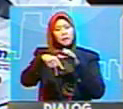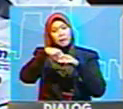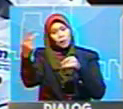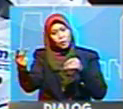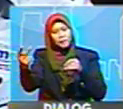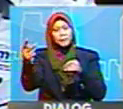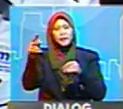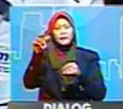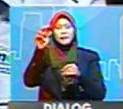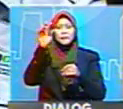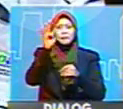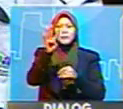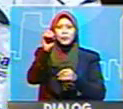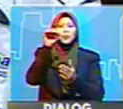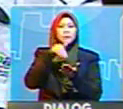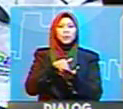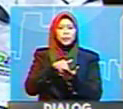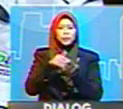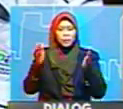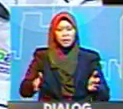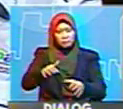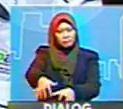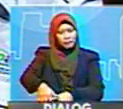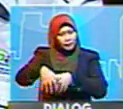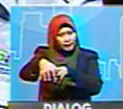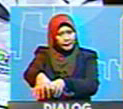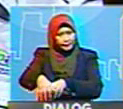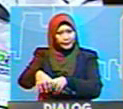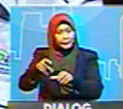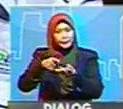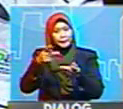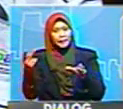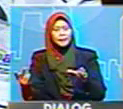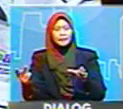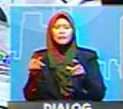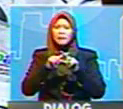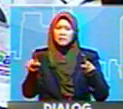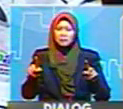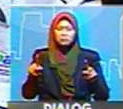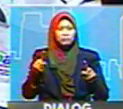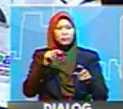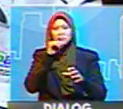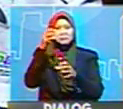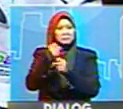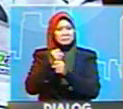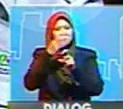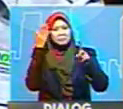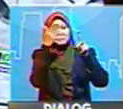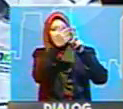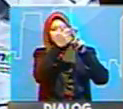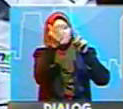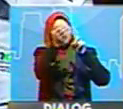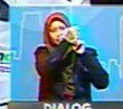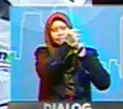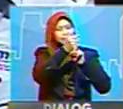Rib penanam padi tetapi tidak mencapai keseluruhannya ya tidak mencapai